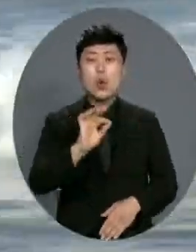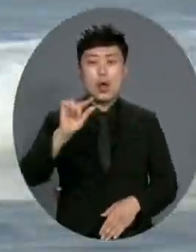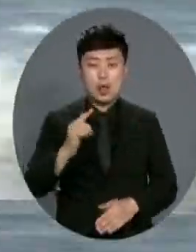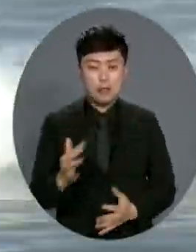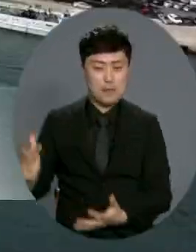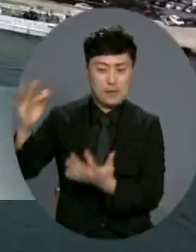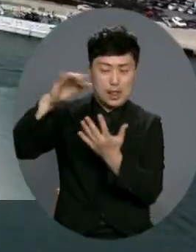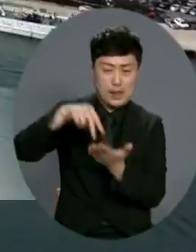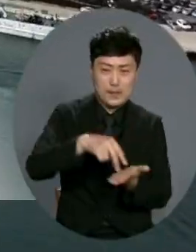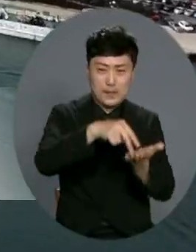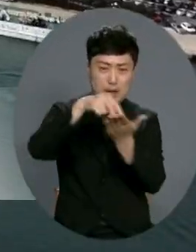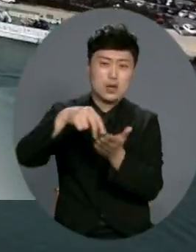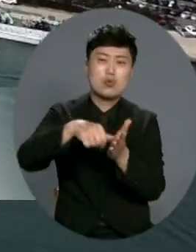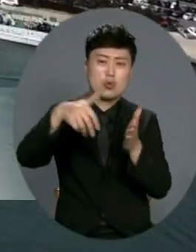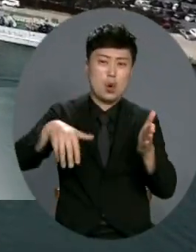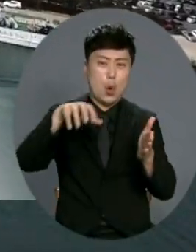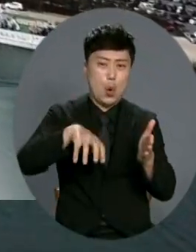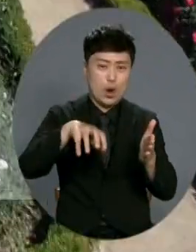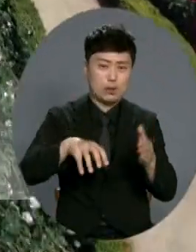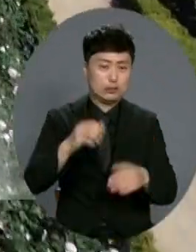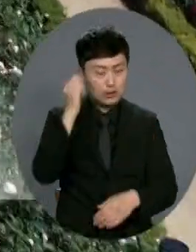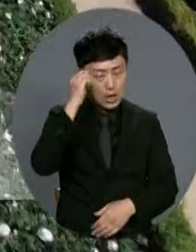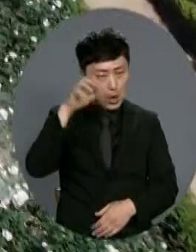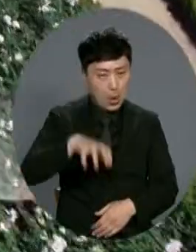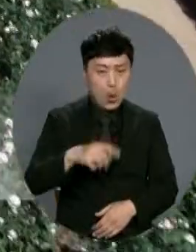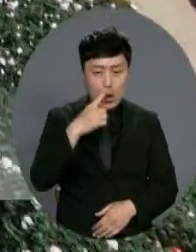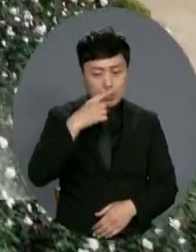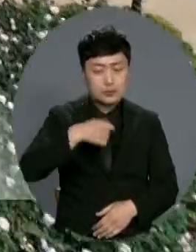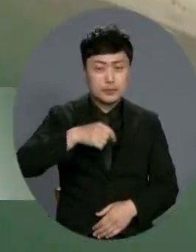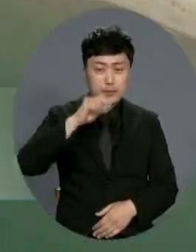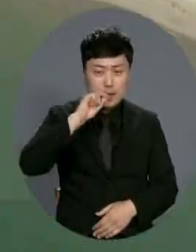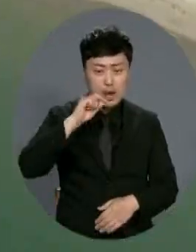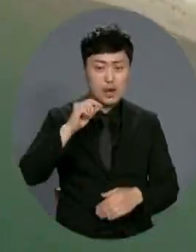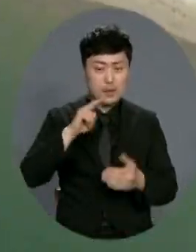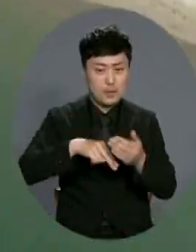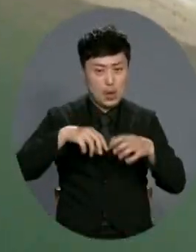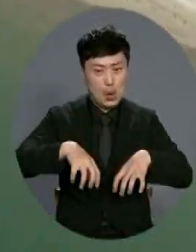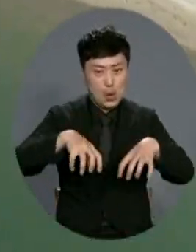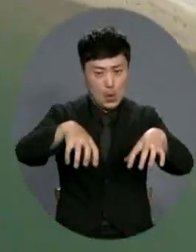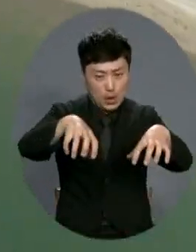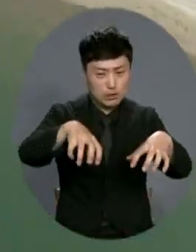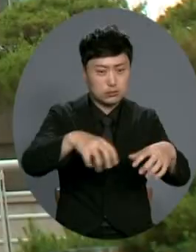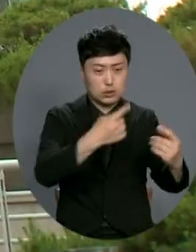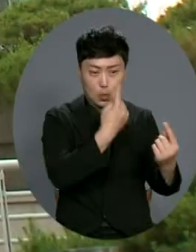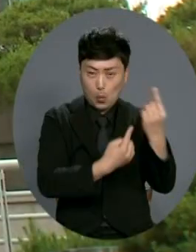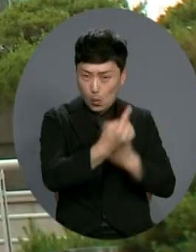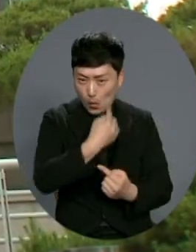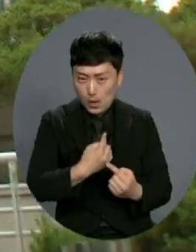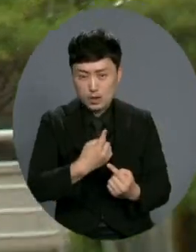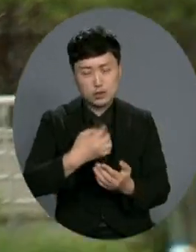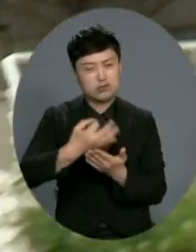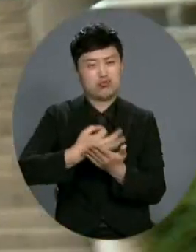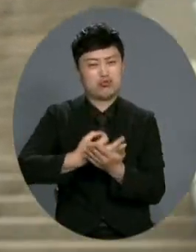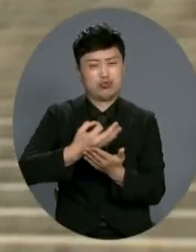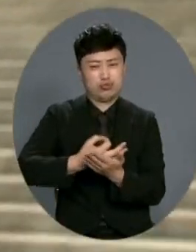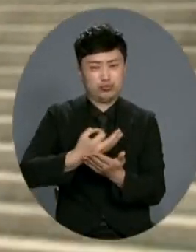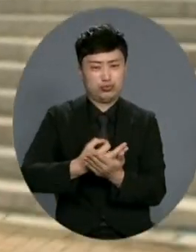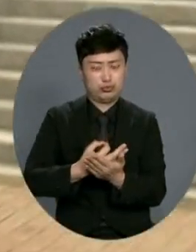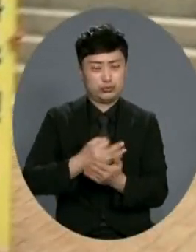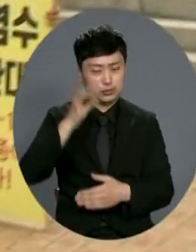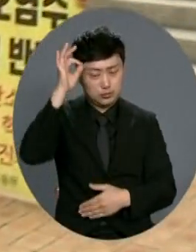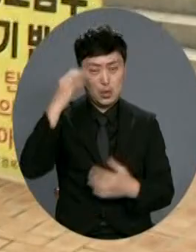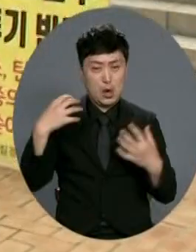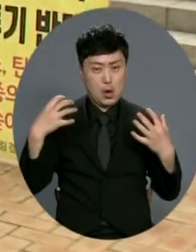있습니다. 펜션과 카페, 식당은 바다 경치를 무기로 부가가치를 창출합니다. 포항시청 광장에서는